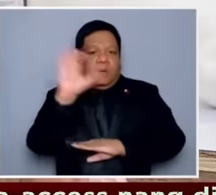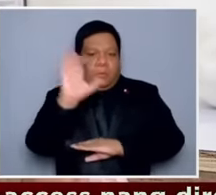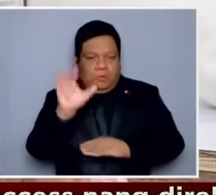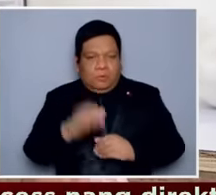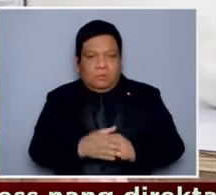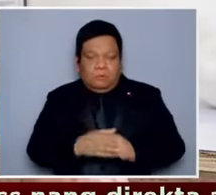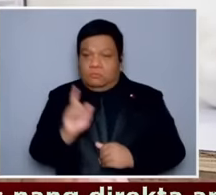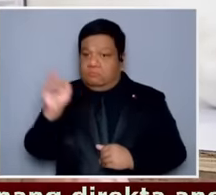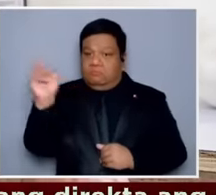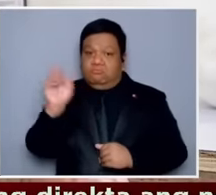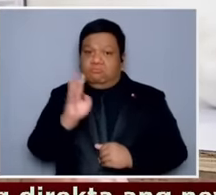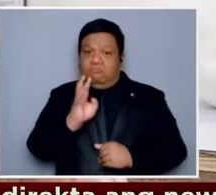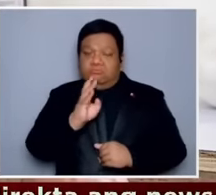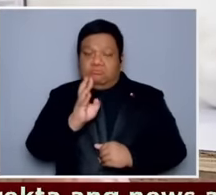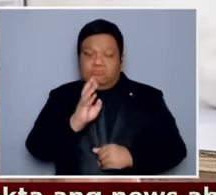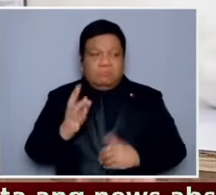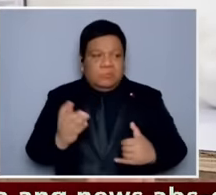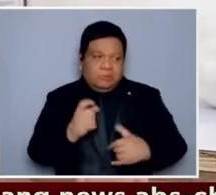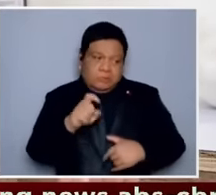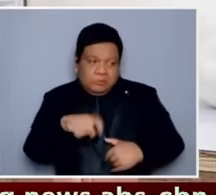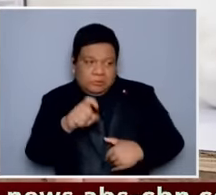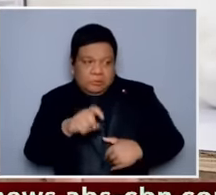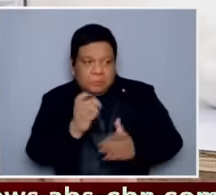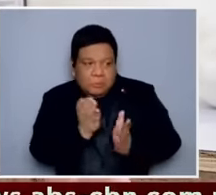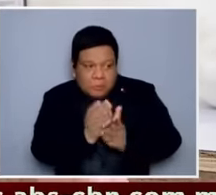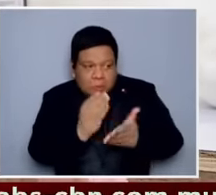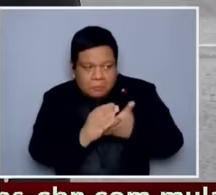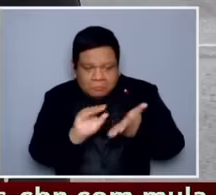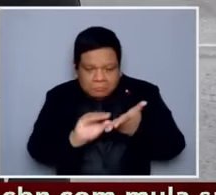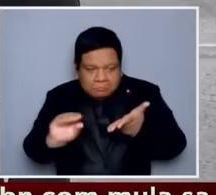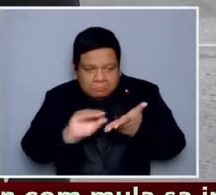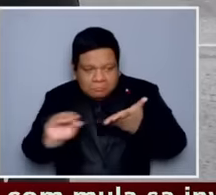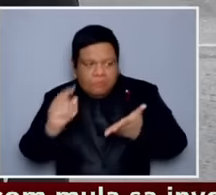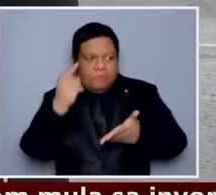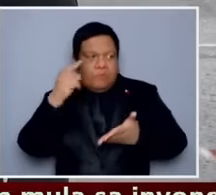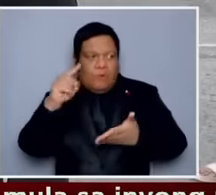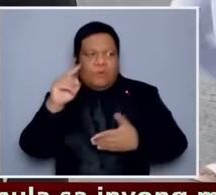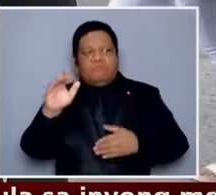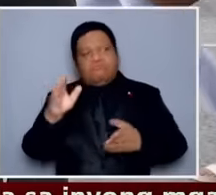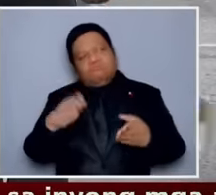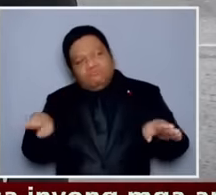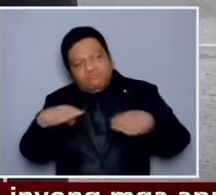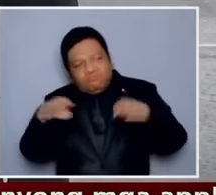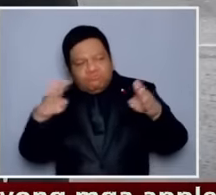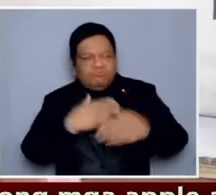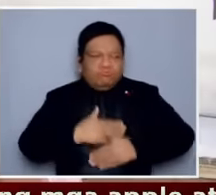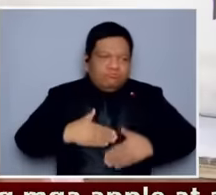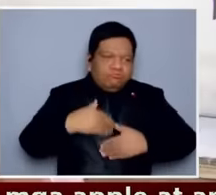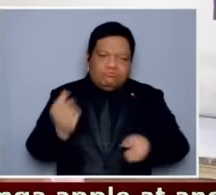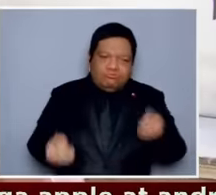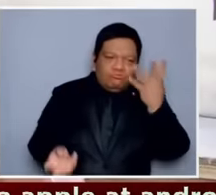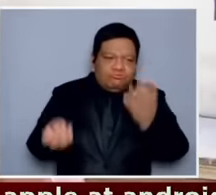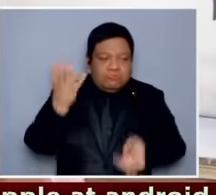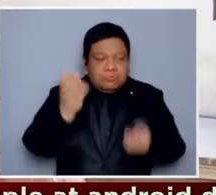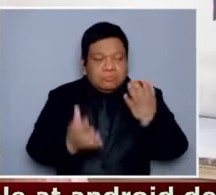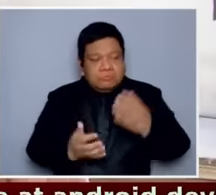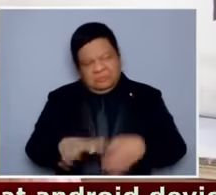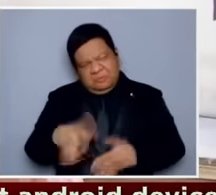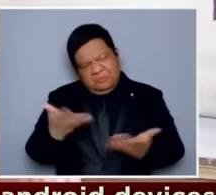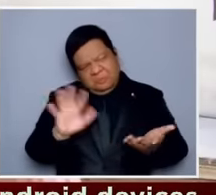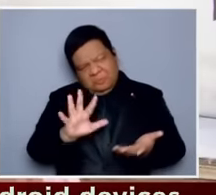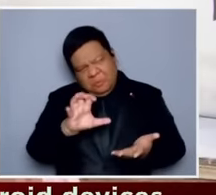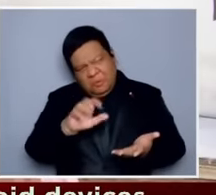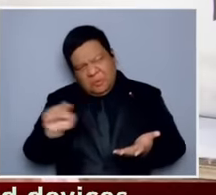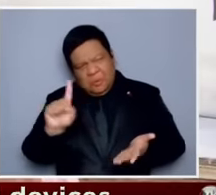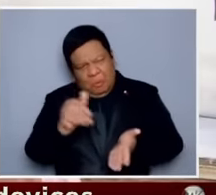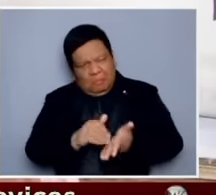ano, kahit papaano, may celebrate pa rin yung Pasko, bagong taon. Siguro mga 500 to 1K, pwede na. Basta't mayroong